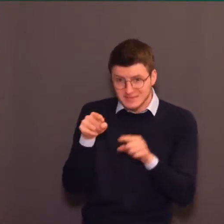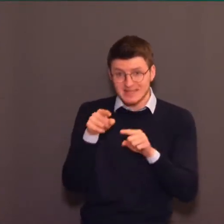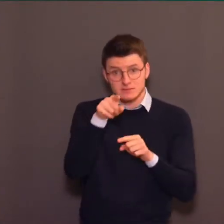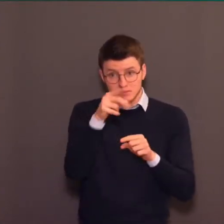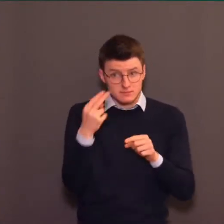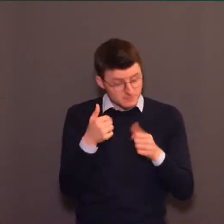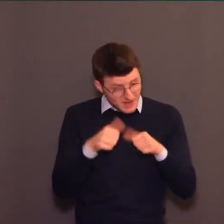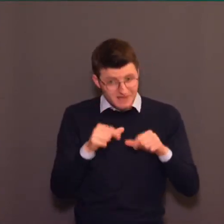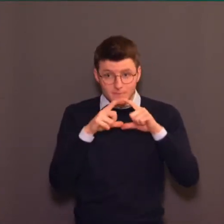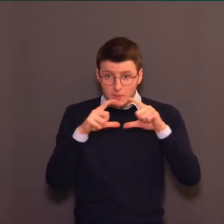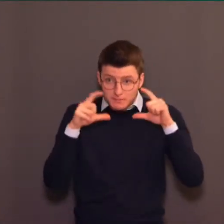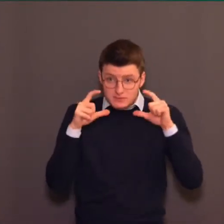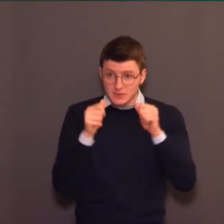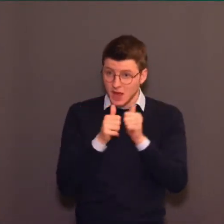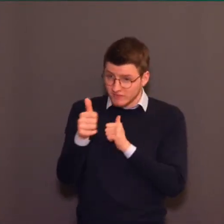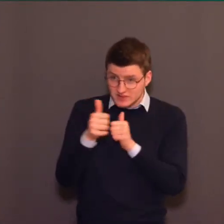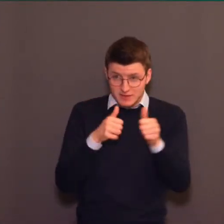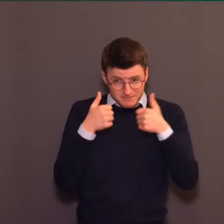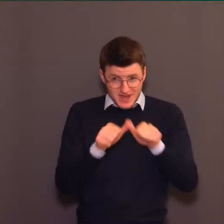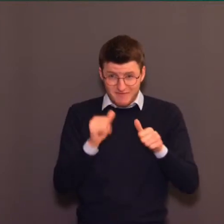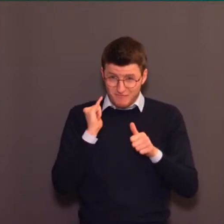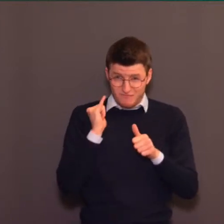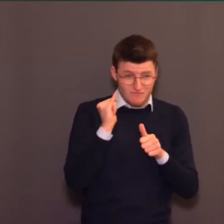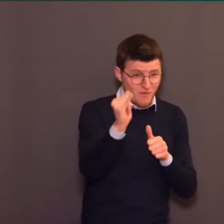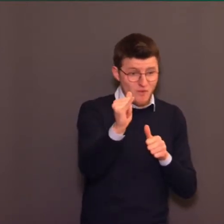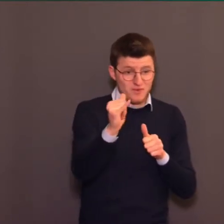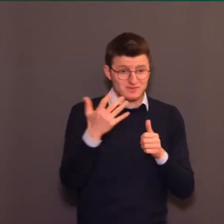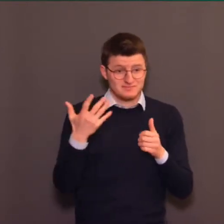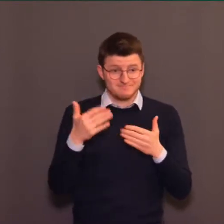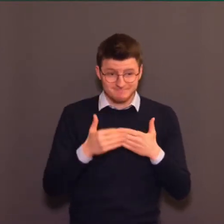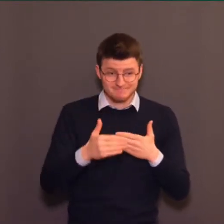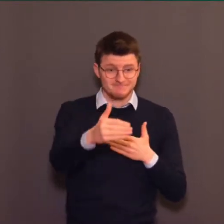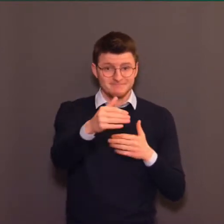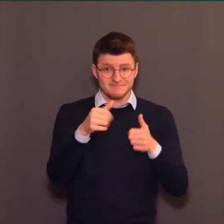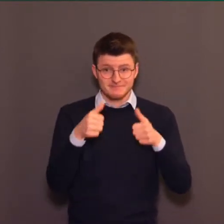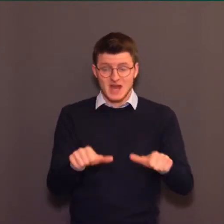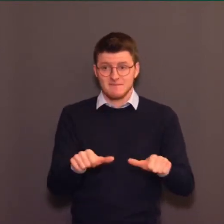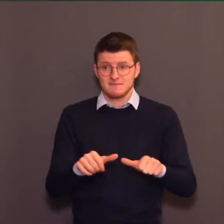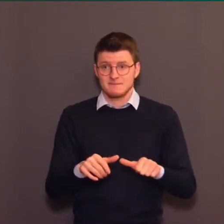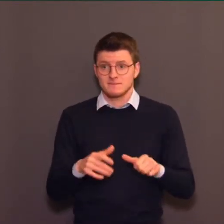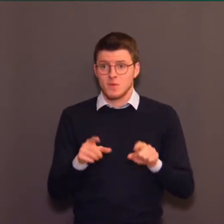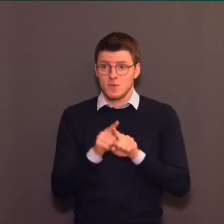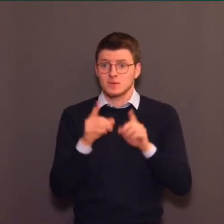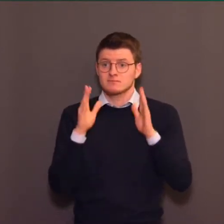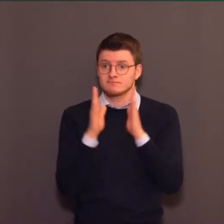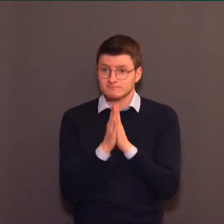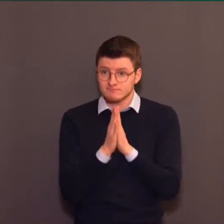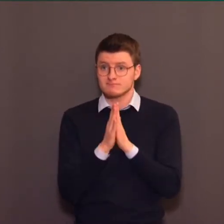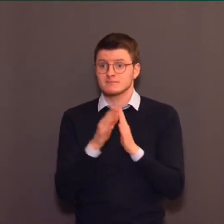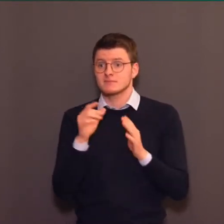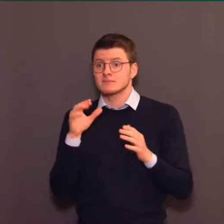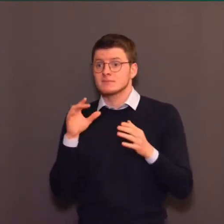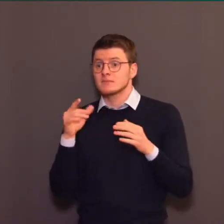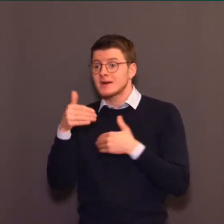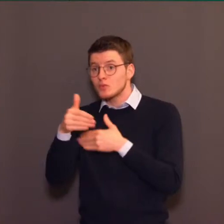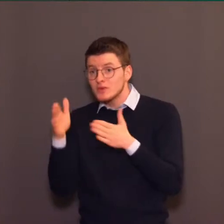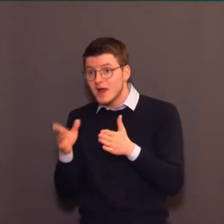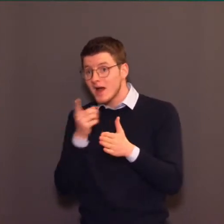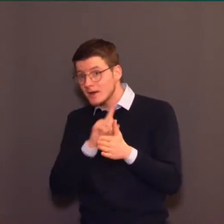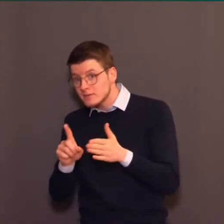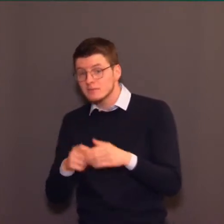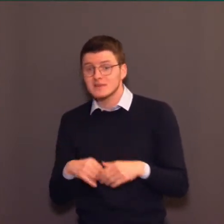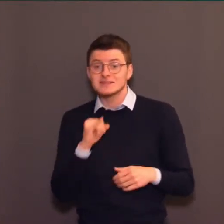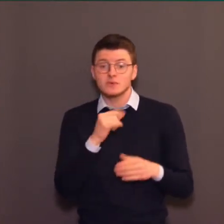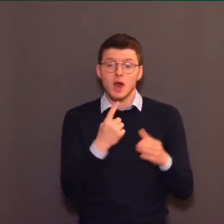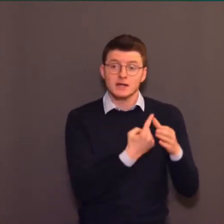houden van andere mensen. En volg ook de regels rond quarantaine en isolatie als u of iemand